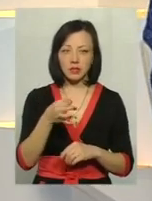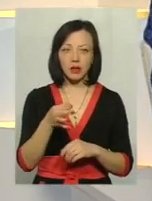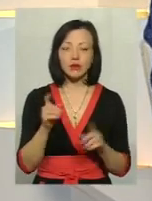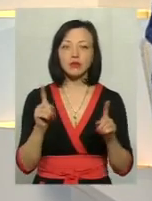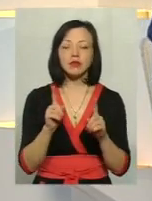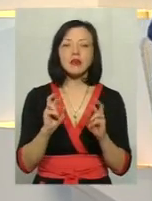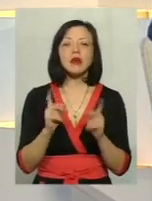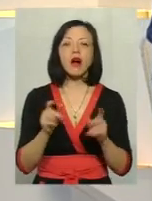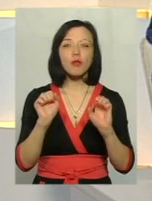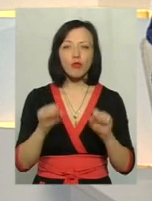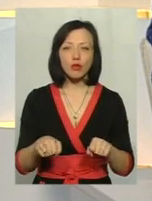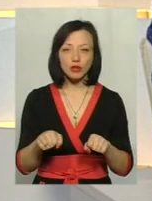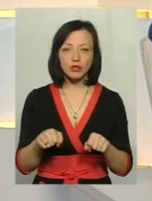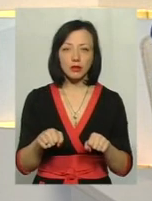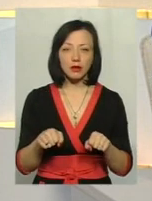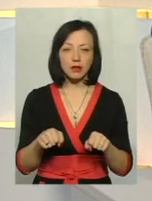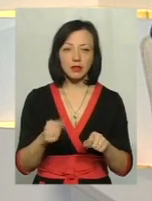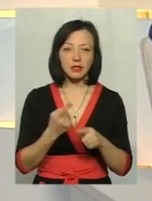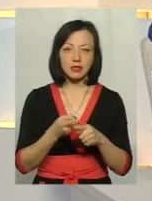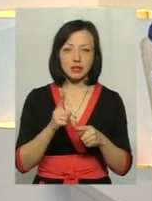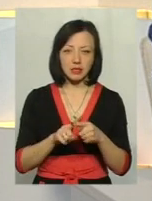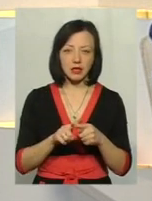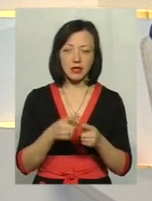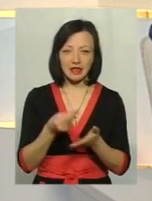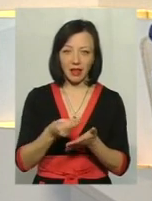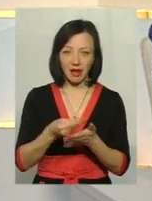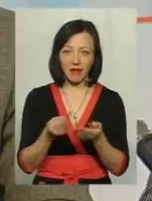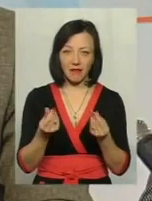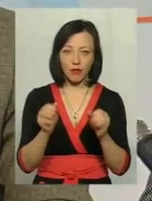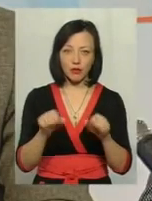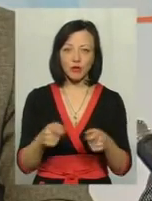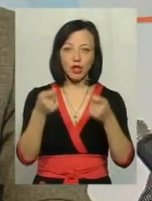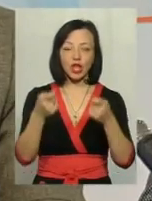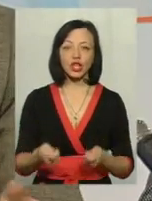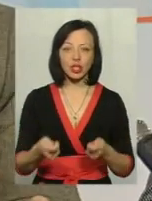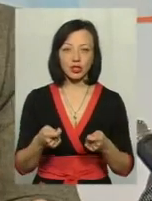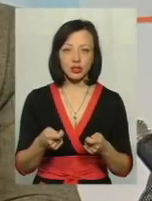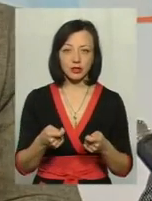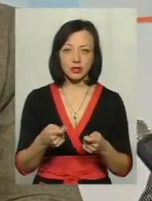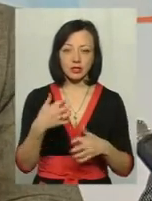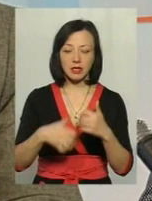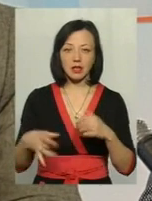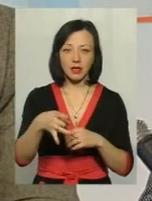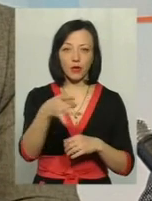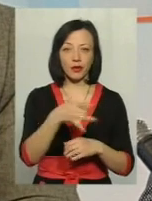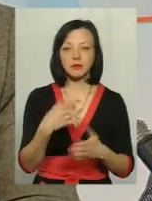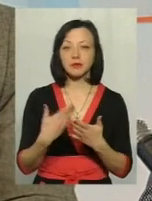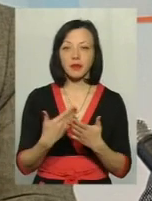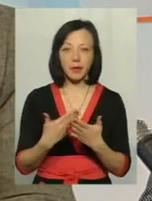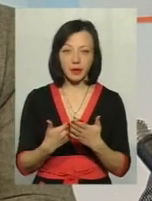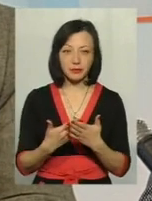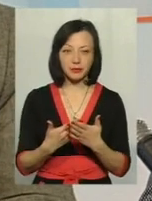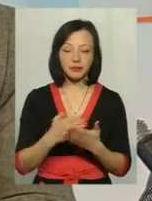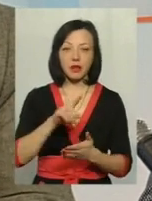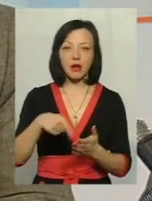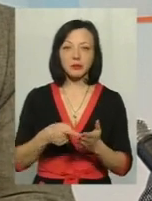чого, за рахунок яких ресурсів цей тариф може бути найнижчим серед регіонів чому? України? Наприклад,